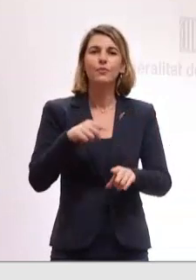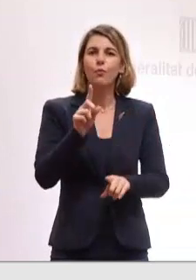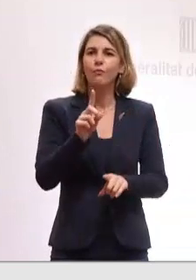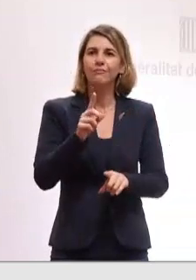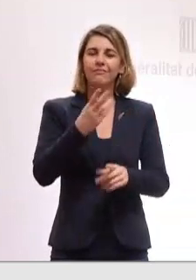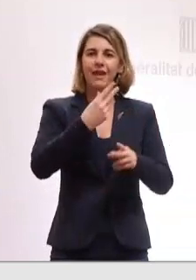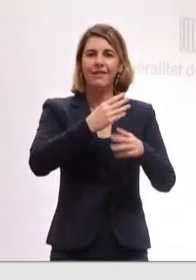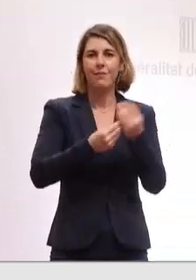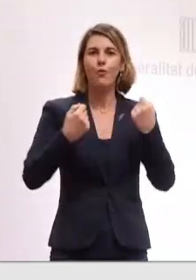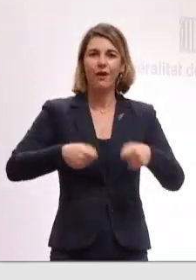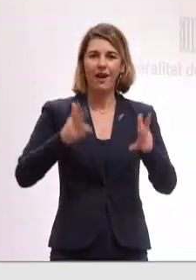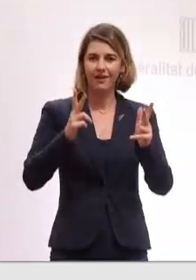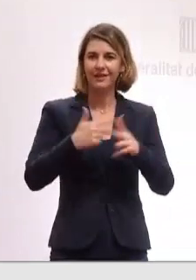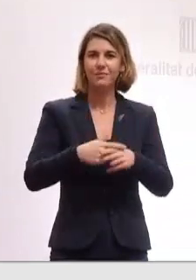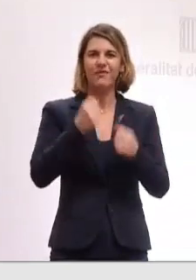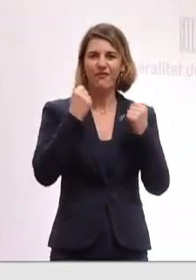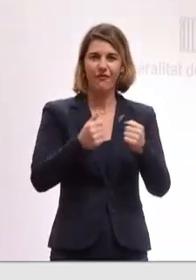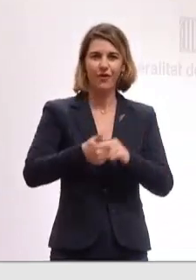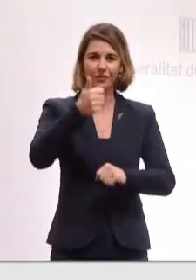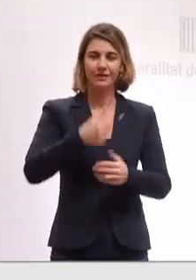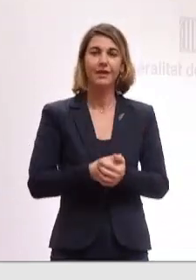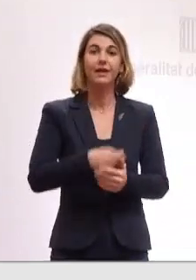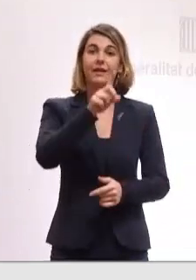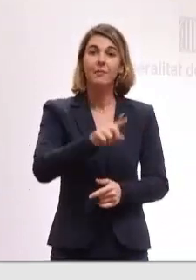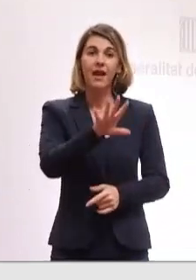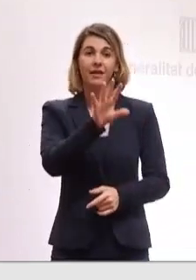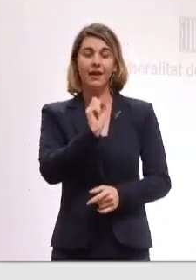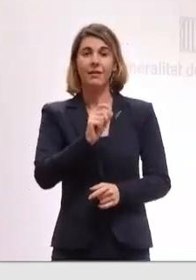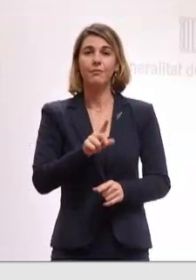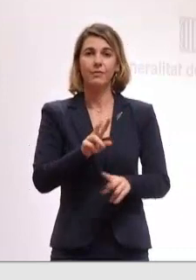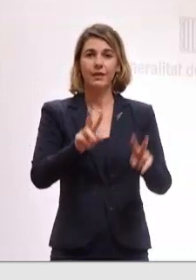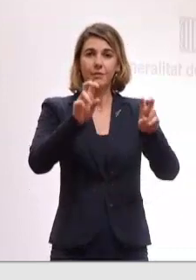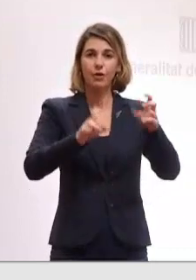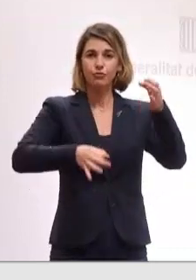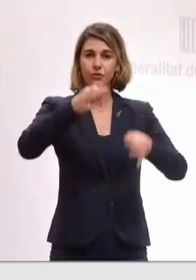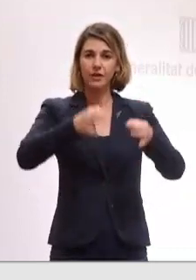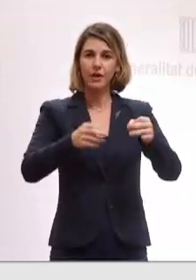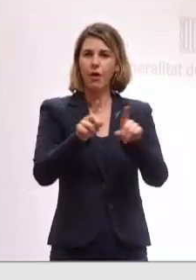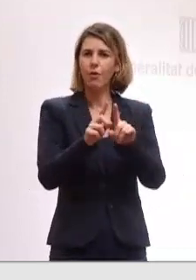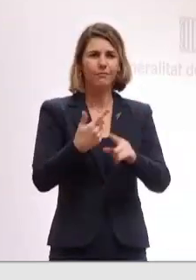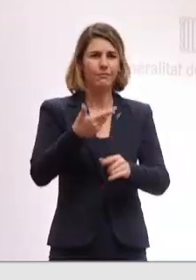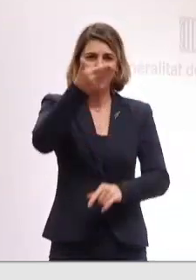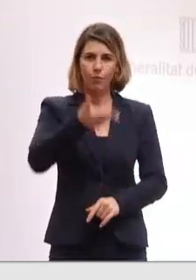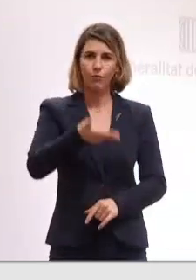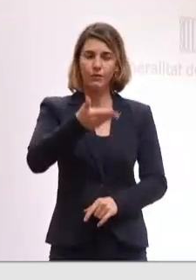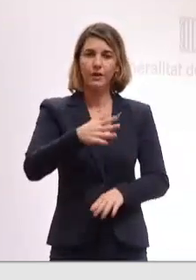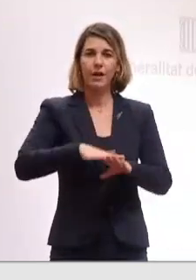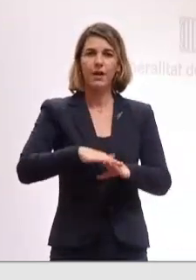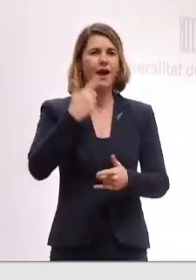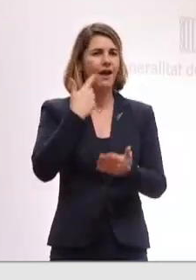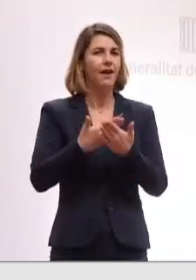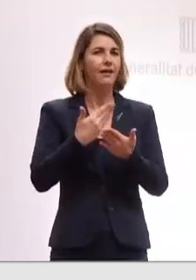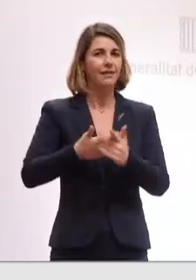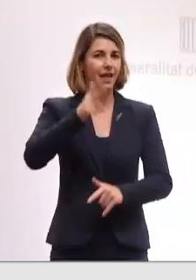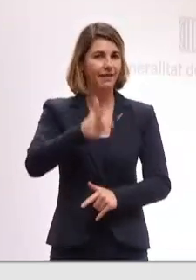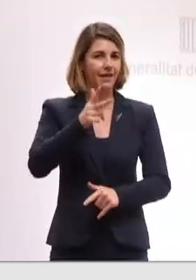democràcia més forta i sobretot entenent la justícia com un actor clau per la garantia de drets i